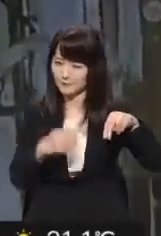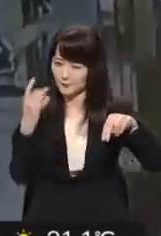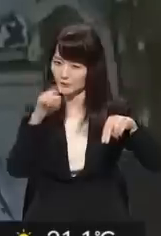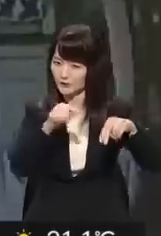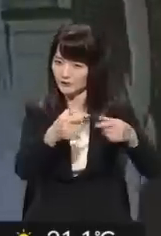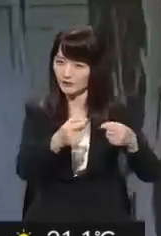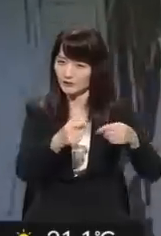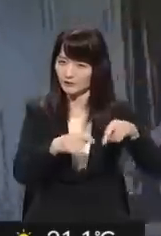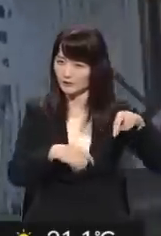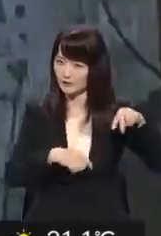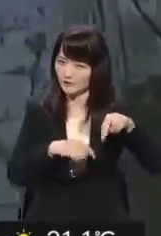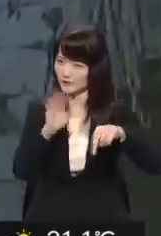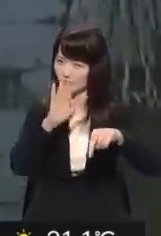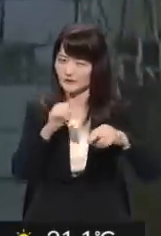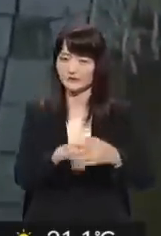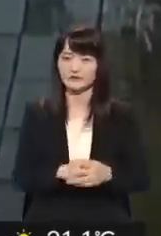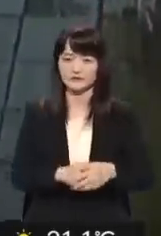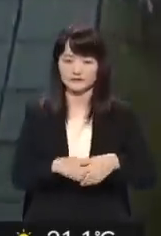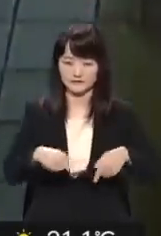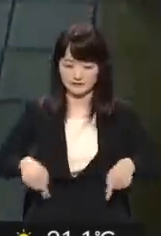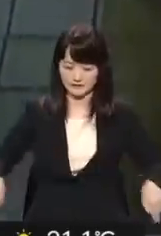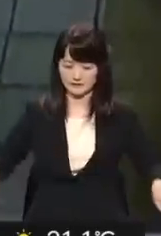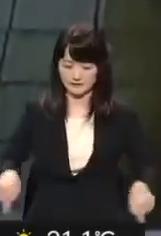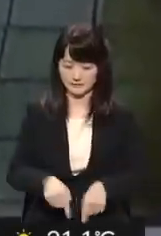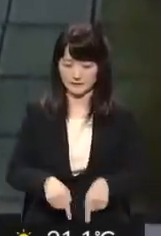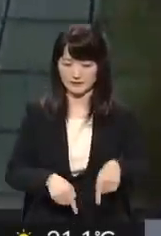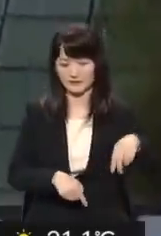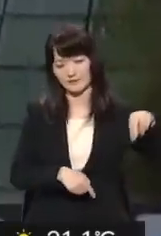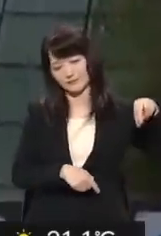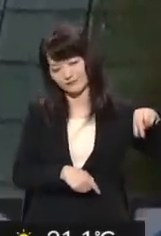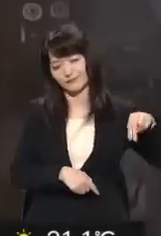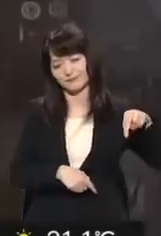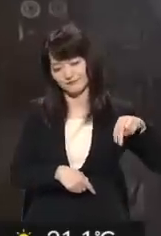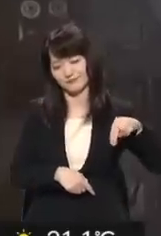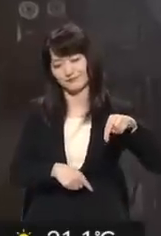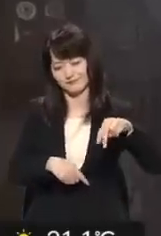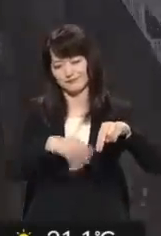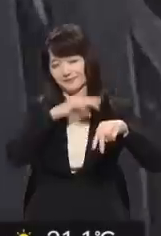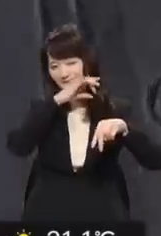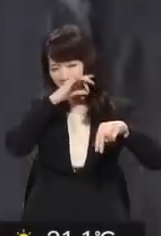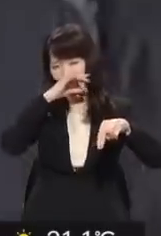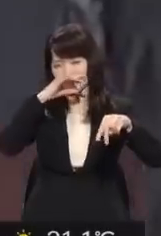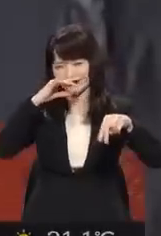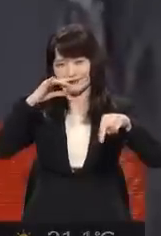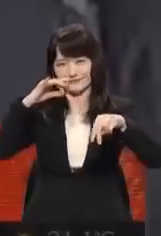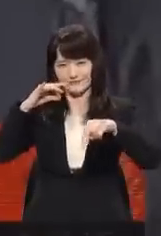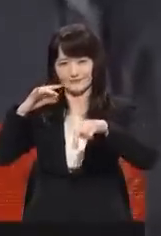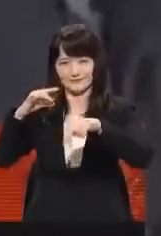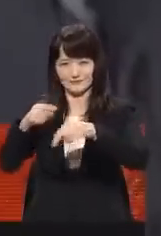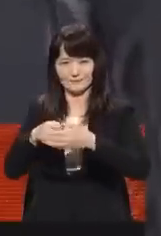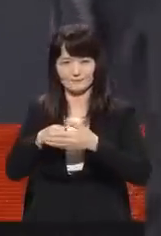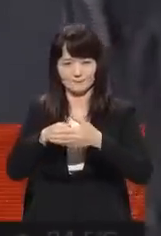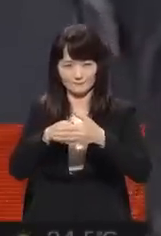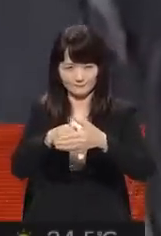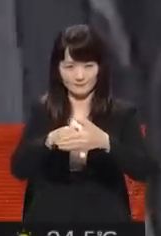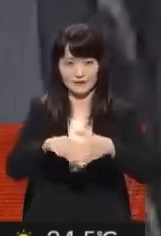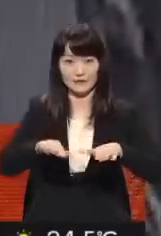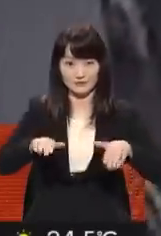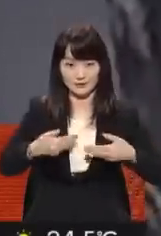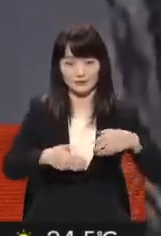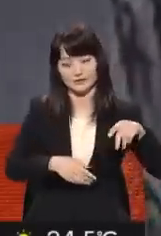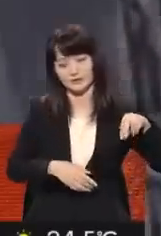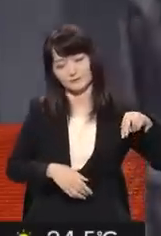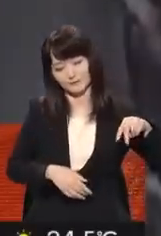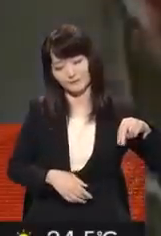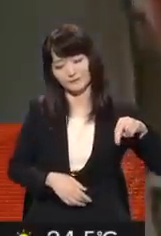치마가 이제 펄럭펄럭거리면서 걷는 모습이 아주 아주 쾌활하고 아주 진취적으로 걷는, 가볍게 걷는다고 할까요?